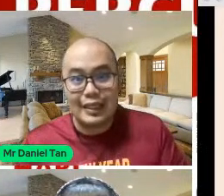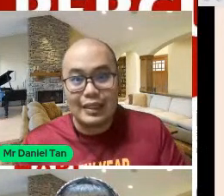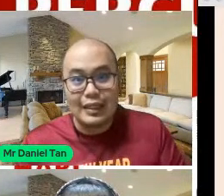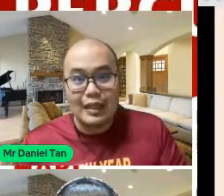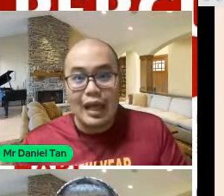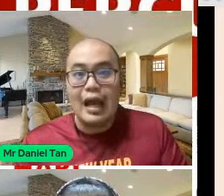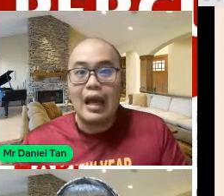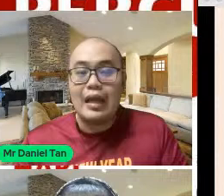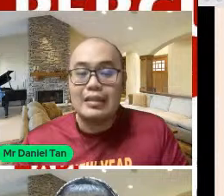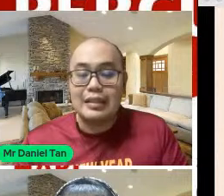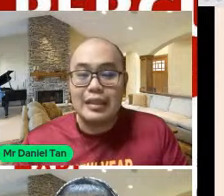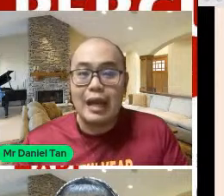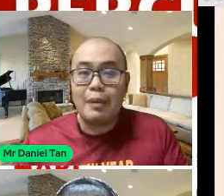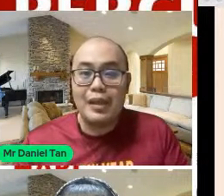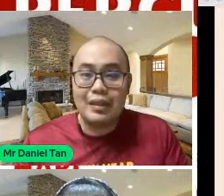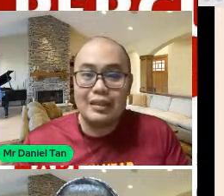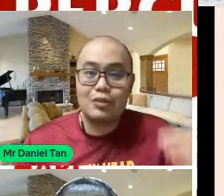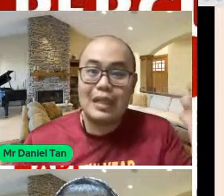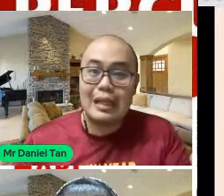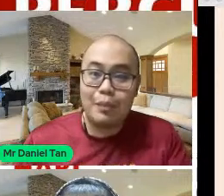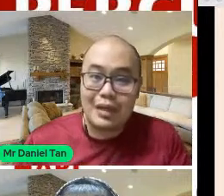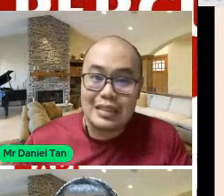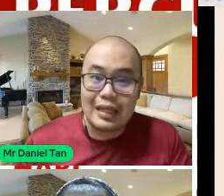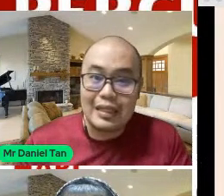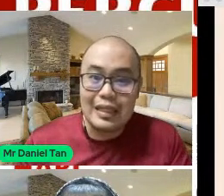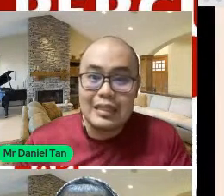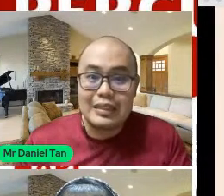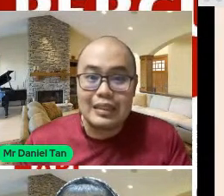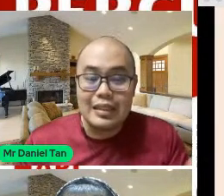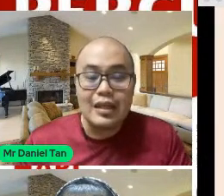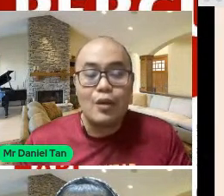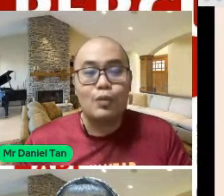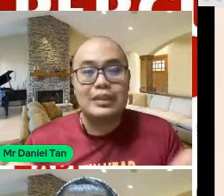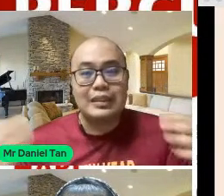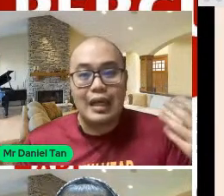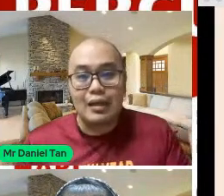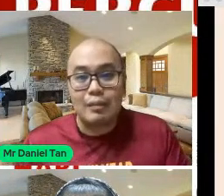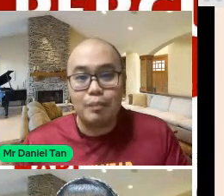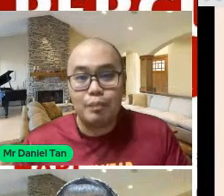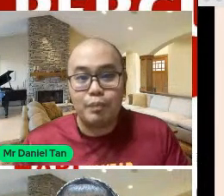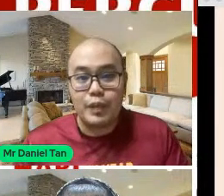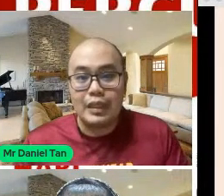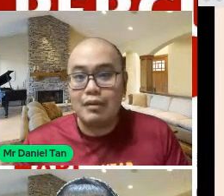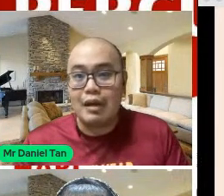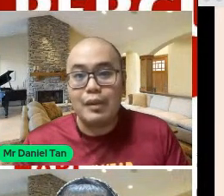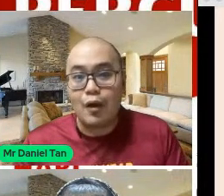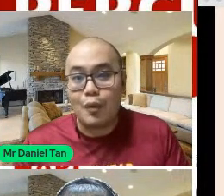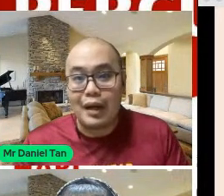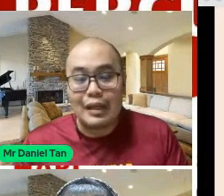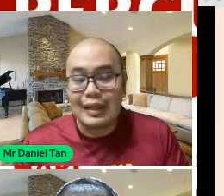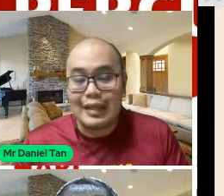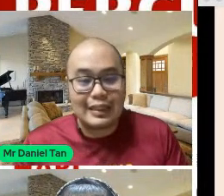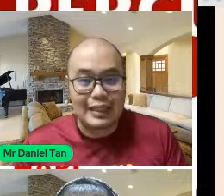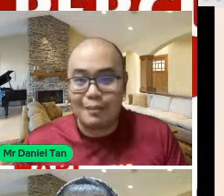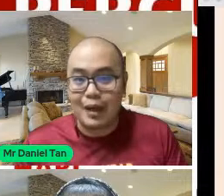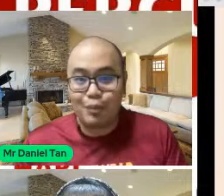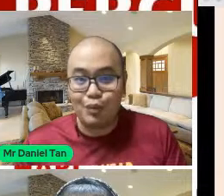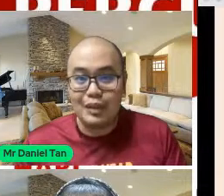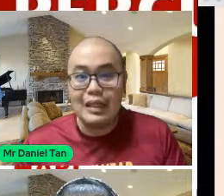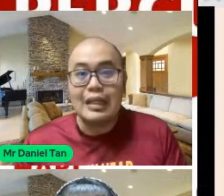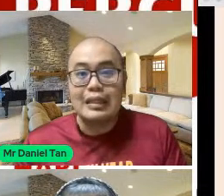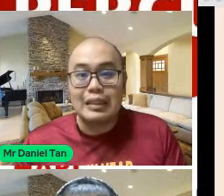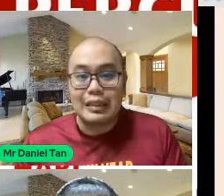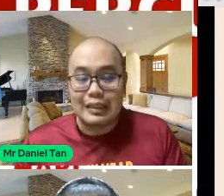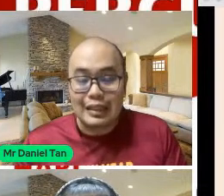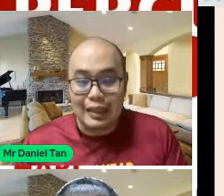akibatnya jadi apabila kita sudah ada perancangan jadi Ustadz Khoirul orang lain kata